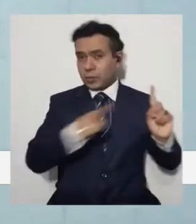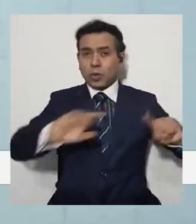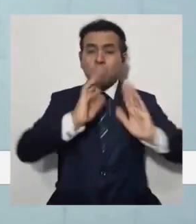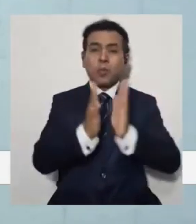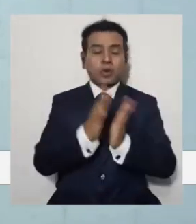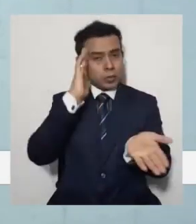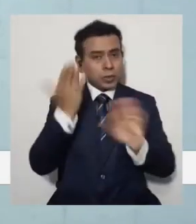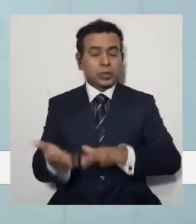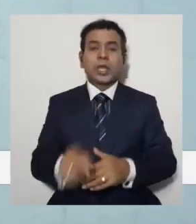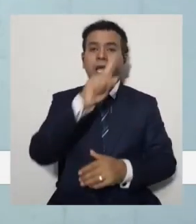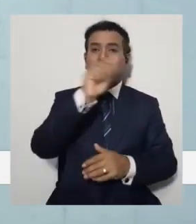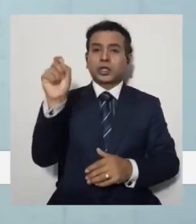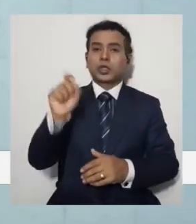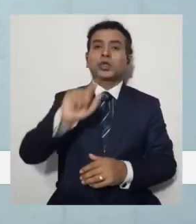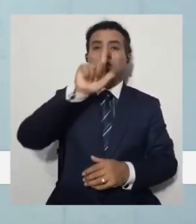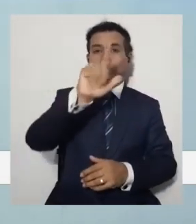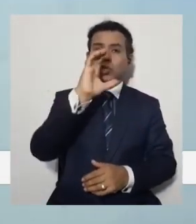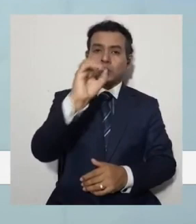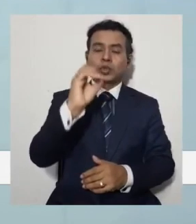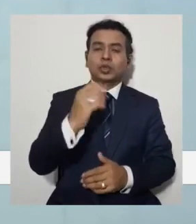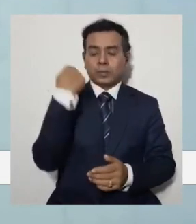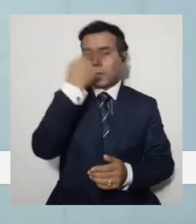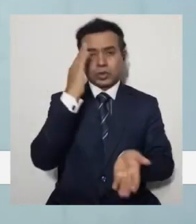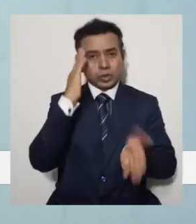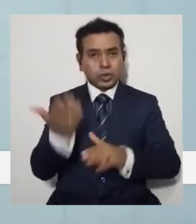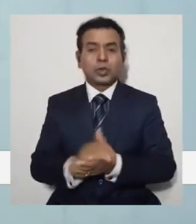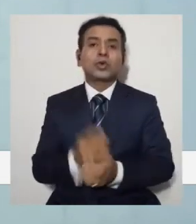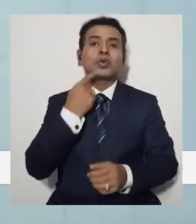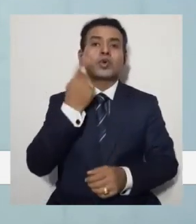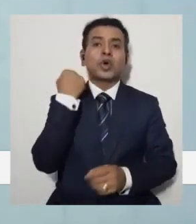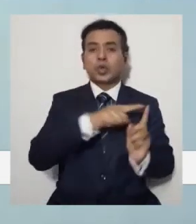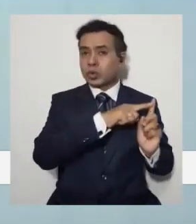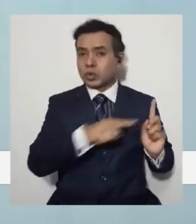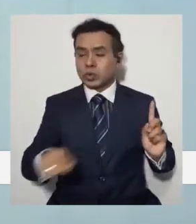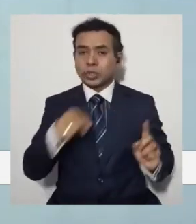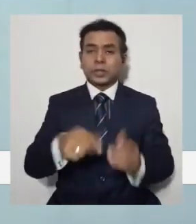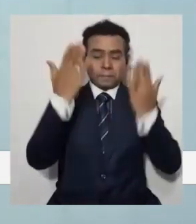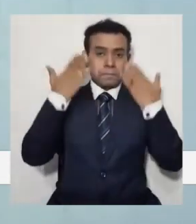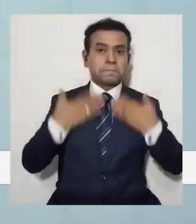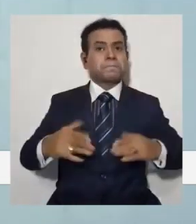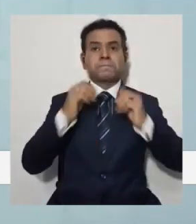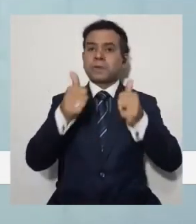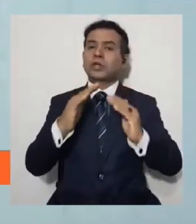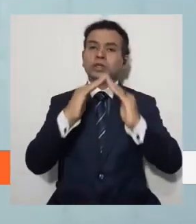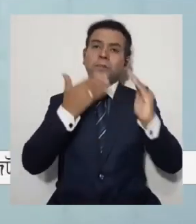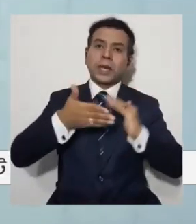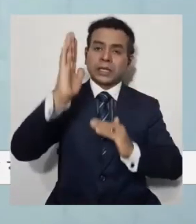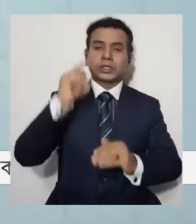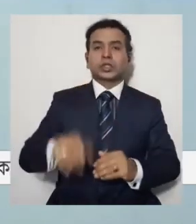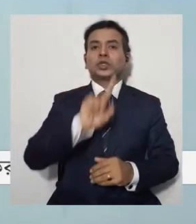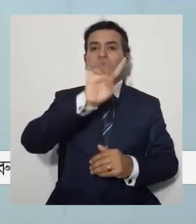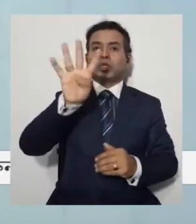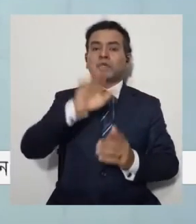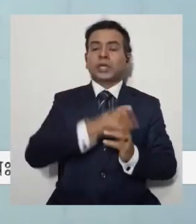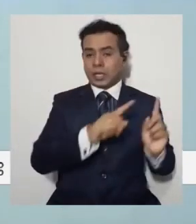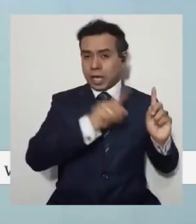গত 24 ঘন্টায় সুস্থ হয়েছেন 14 জন এবং এ পর্যন্ত সুস্থ 174 জন। তবে আমি এখানে